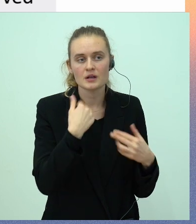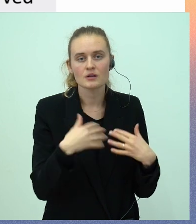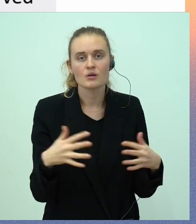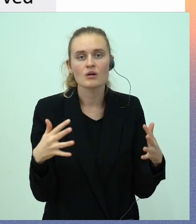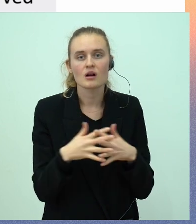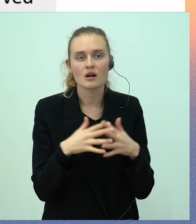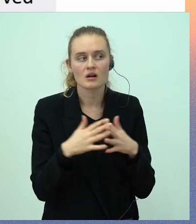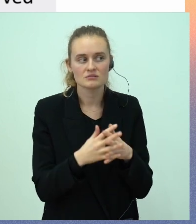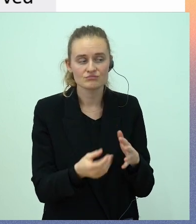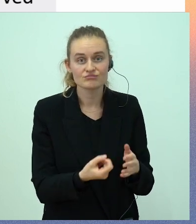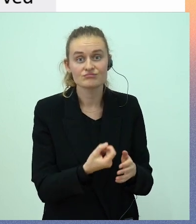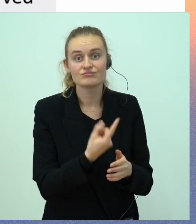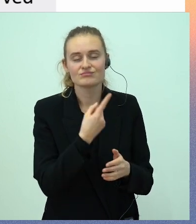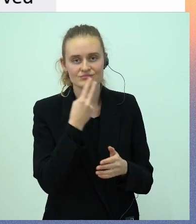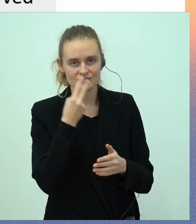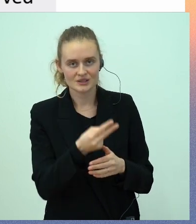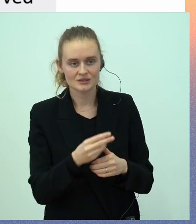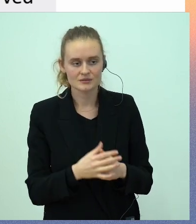karo.